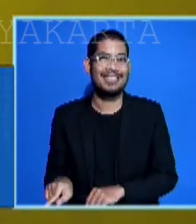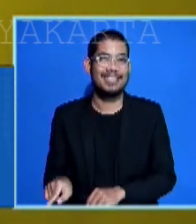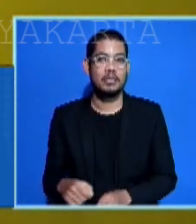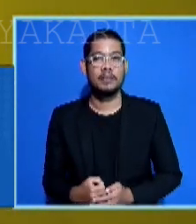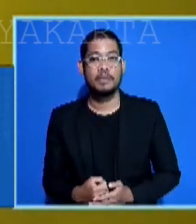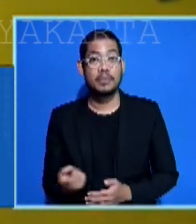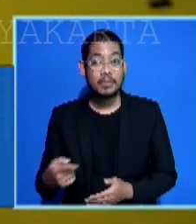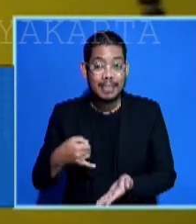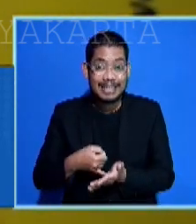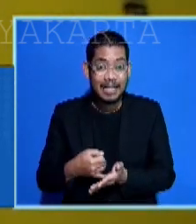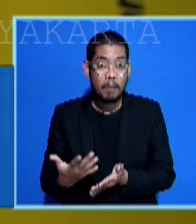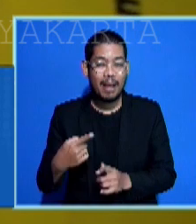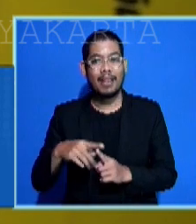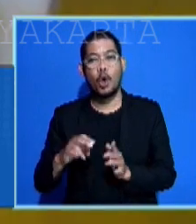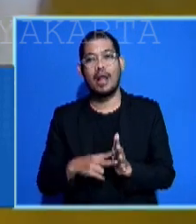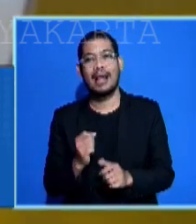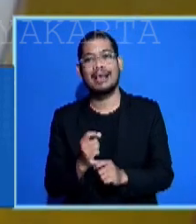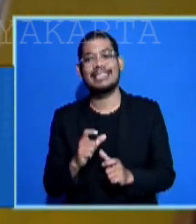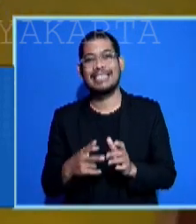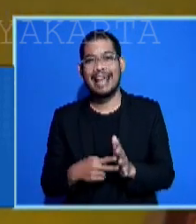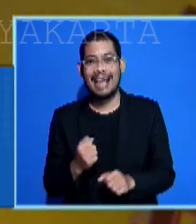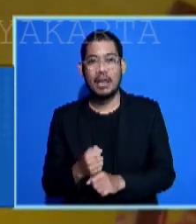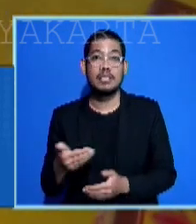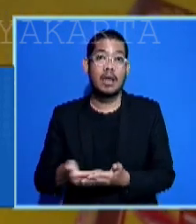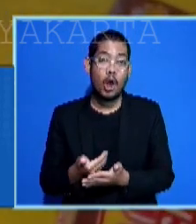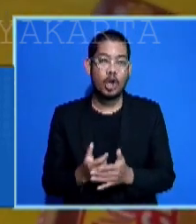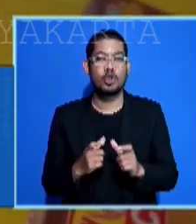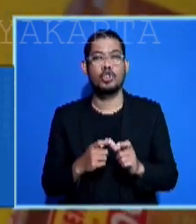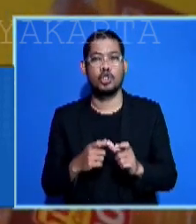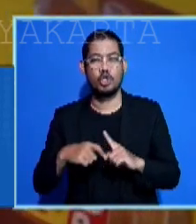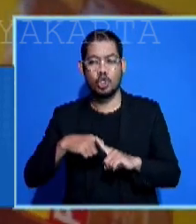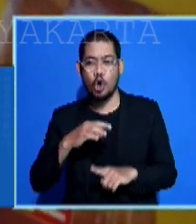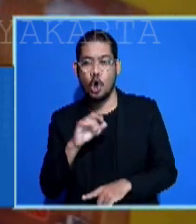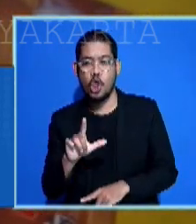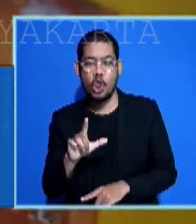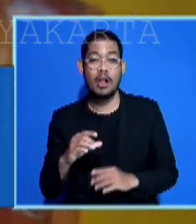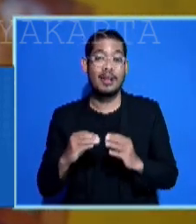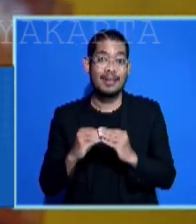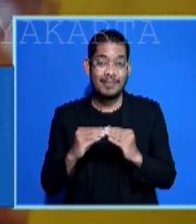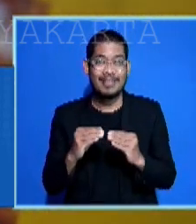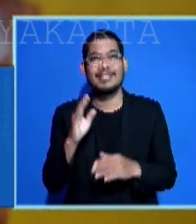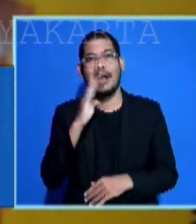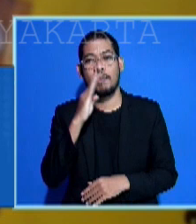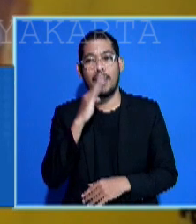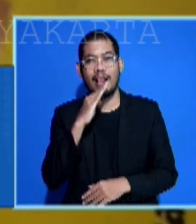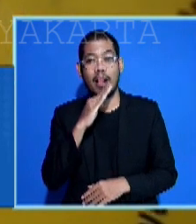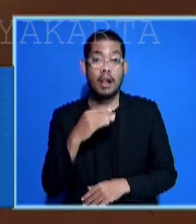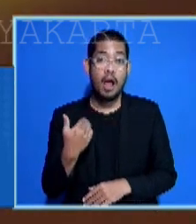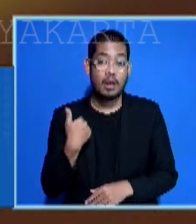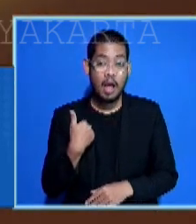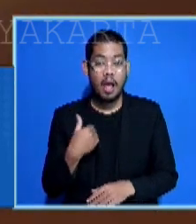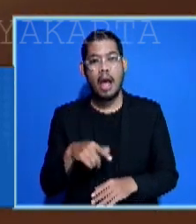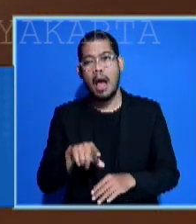tongsengnya, ada potongan sayur kol, potongan tomat, potongan cabai, dan tentunya potongan daging